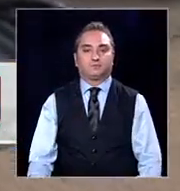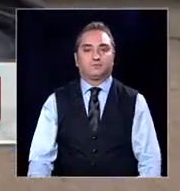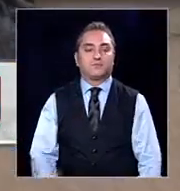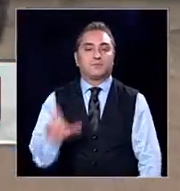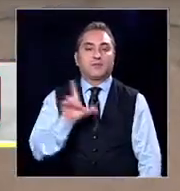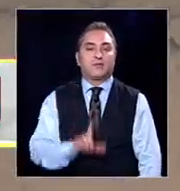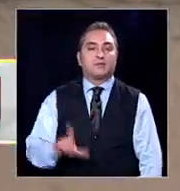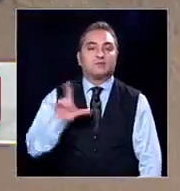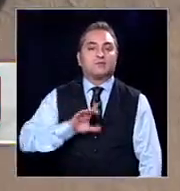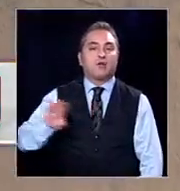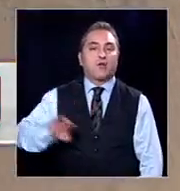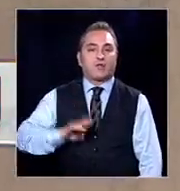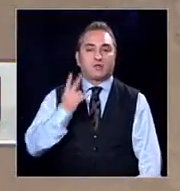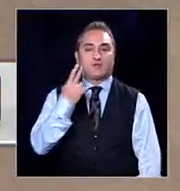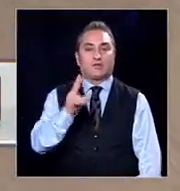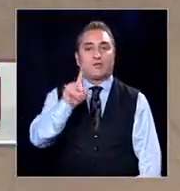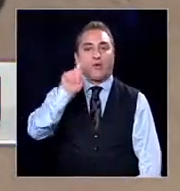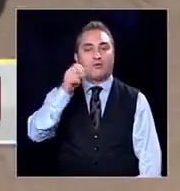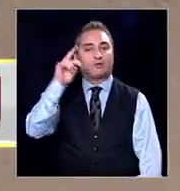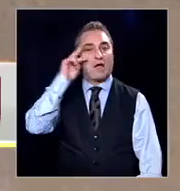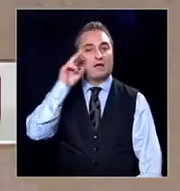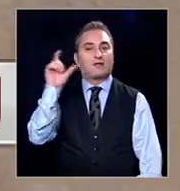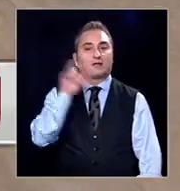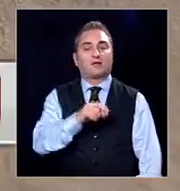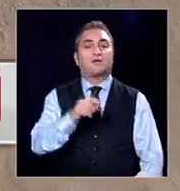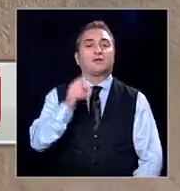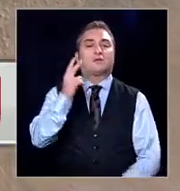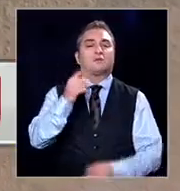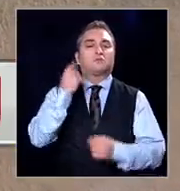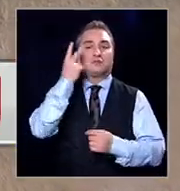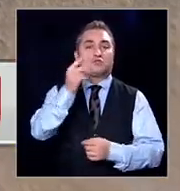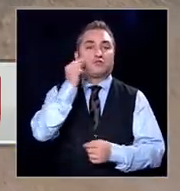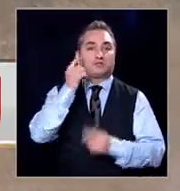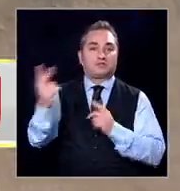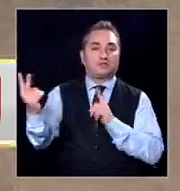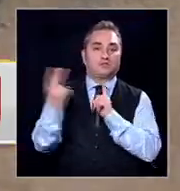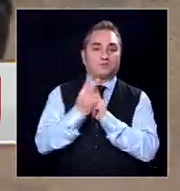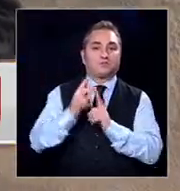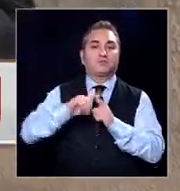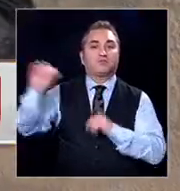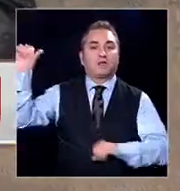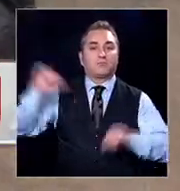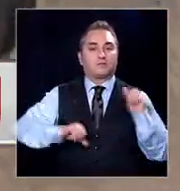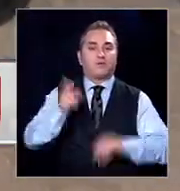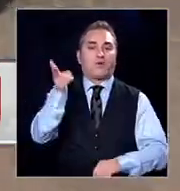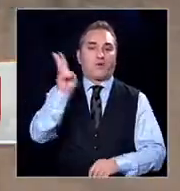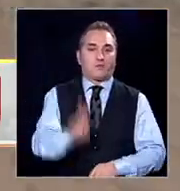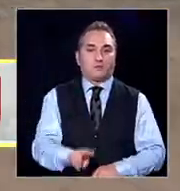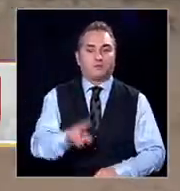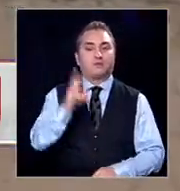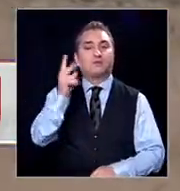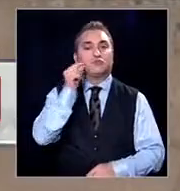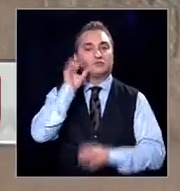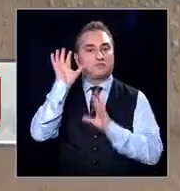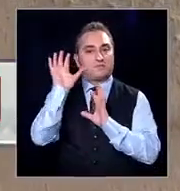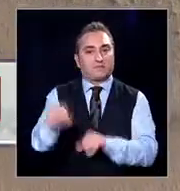öğrencisi Yasin Yağız 2019'un Aralık ayında iki kişi tarafından yan bakma nedeniyle çıkan tartışmada bıçaklanarak öldürülmüştü. İki kişi